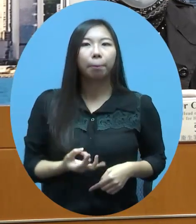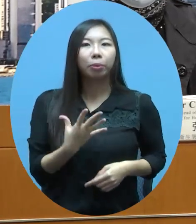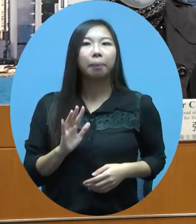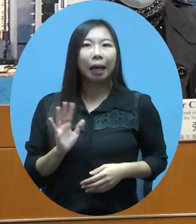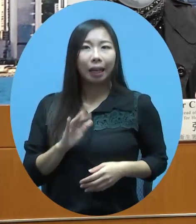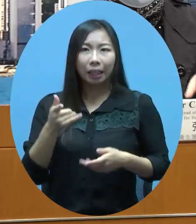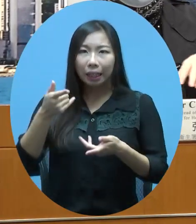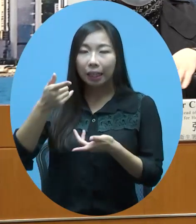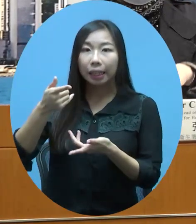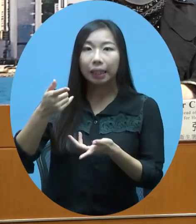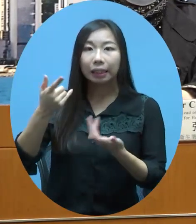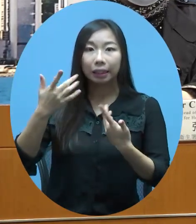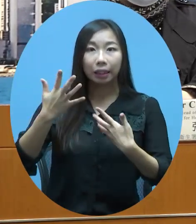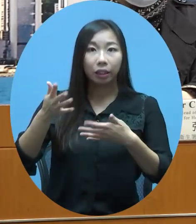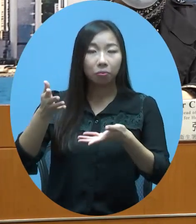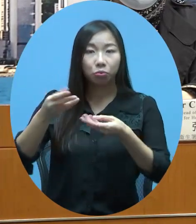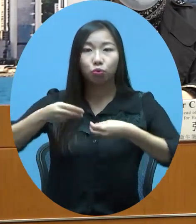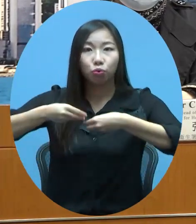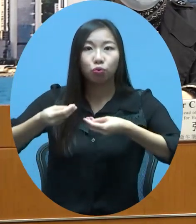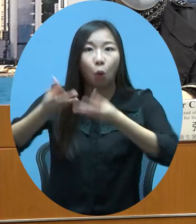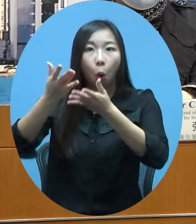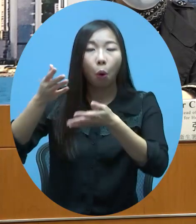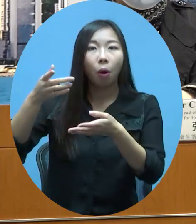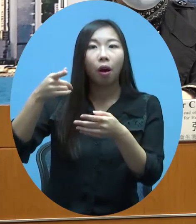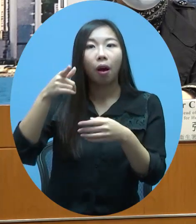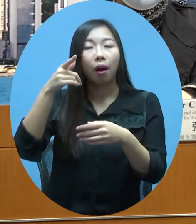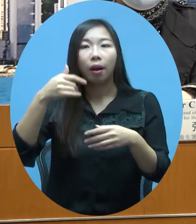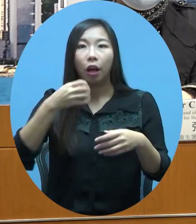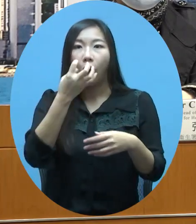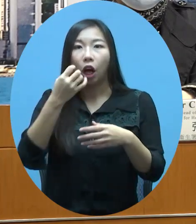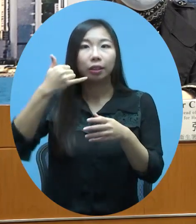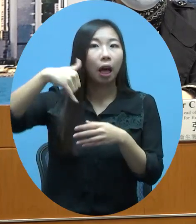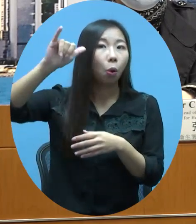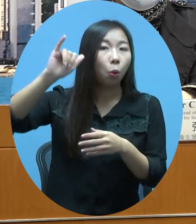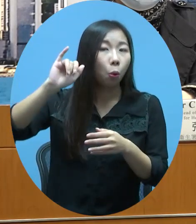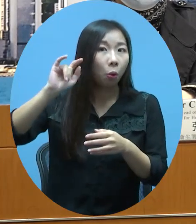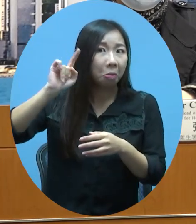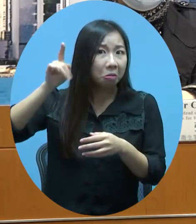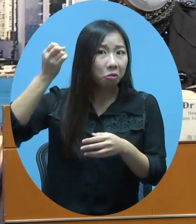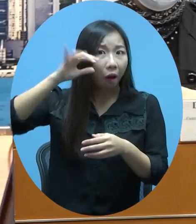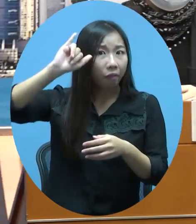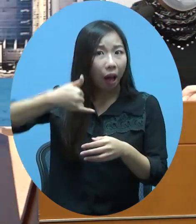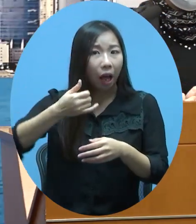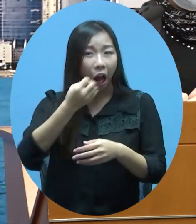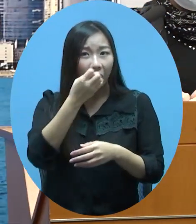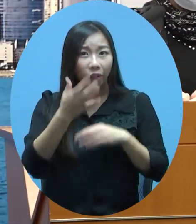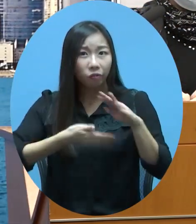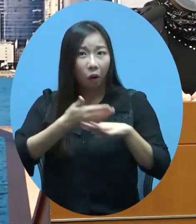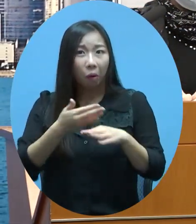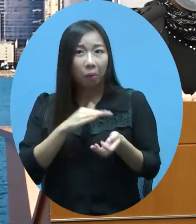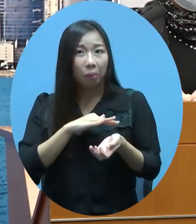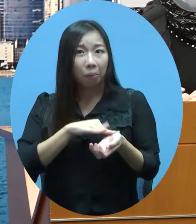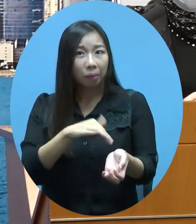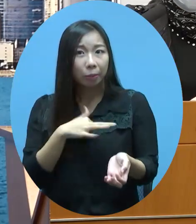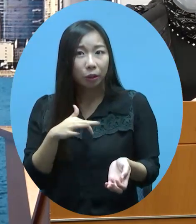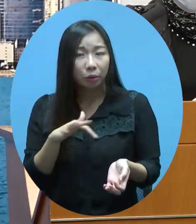將佢送咗，即係送嚟咗出境啦？定係點樣處理咧？即係佢之後會唔會再翻嚟香港復診咁樣？同埋咧，即係